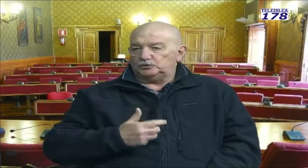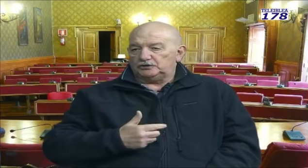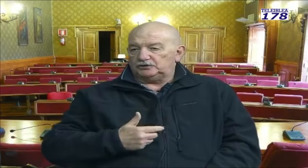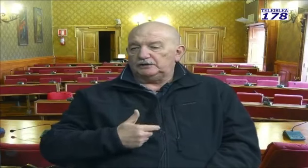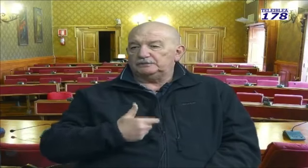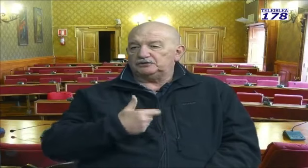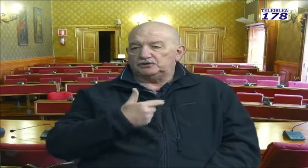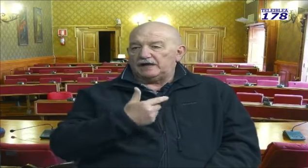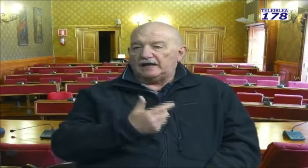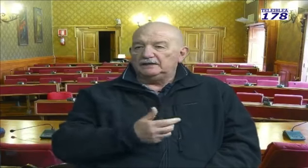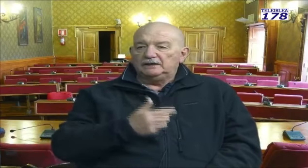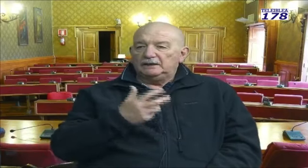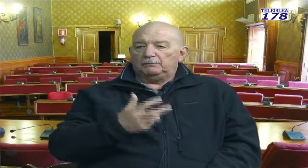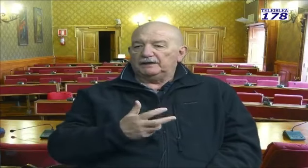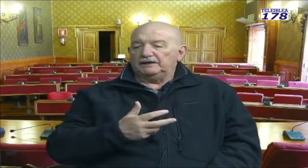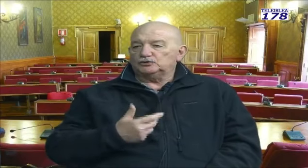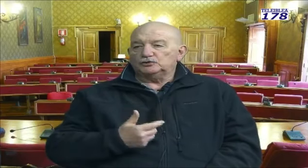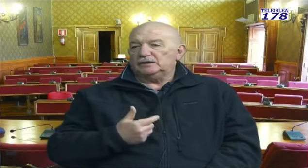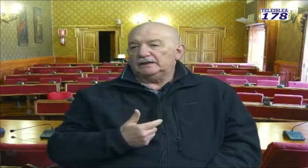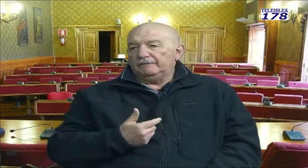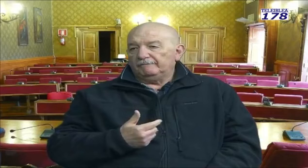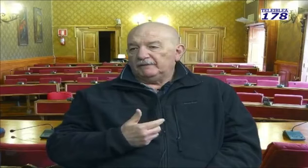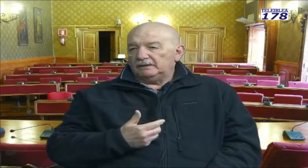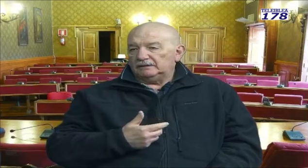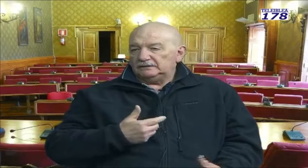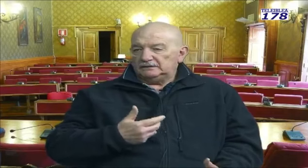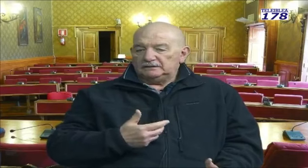per la sua storia personale, per la sua